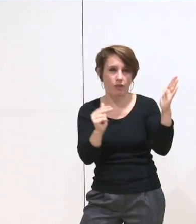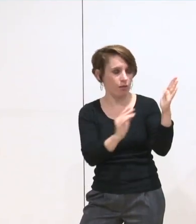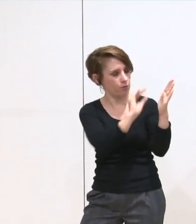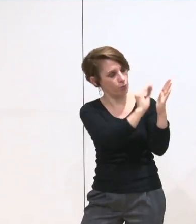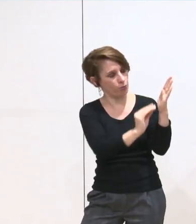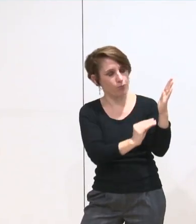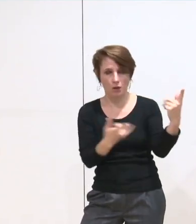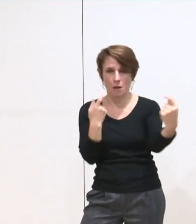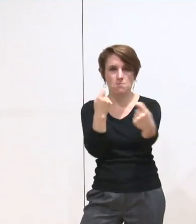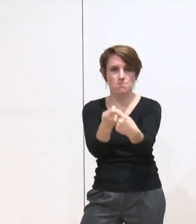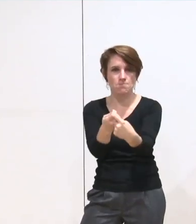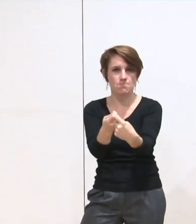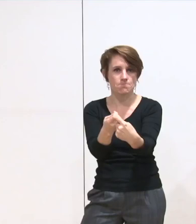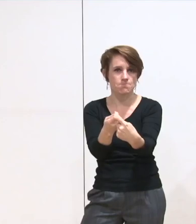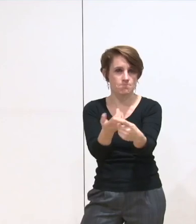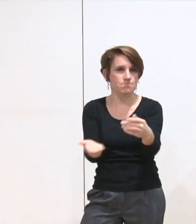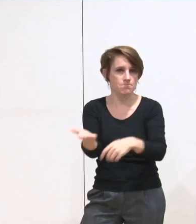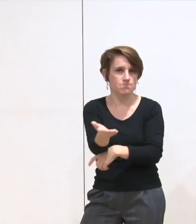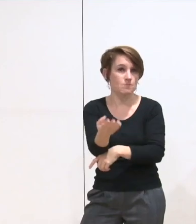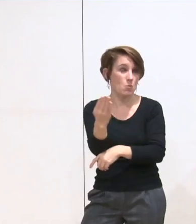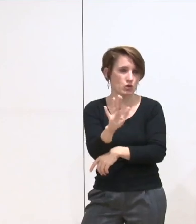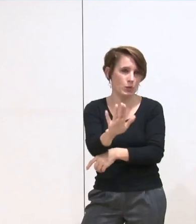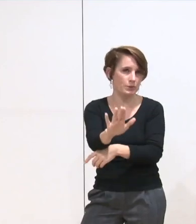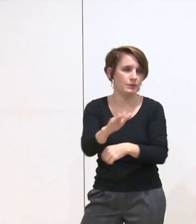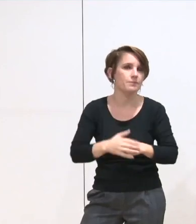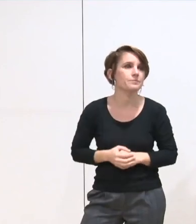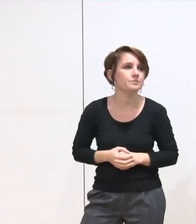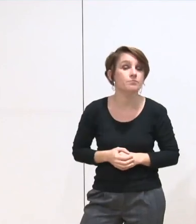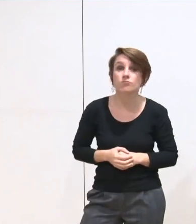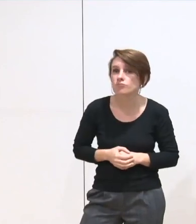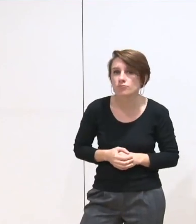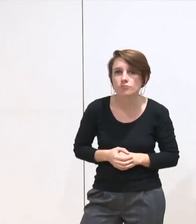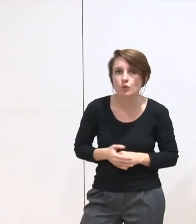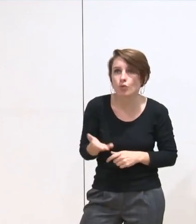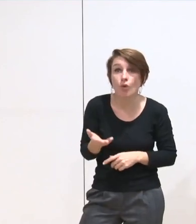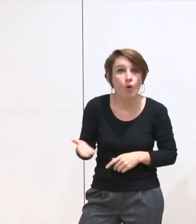habitants, sur des points très divers qui peuvent aller